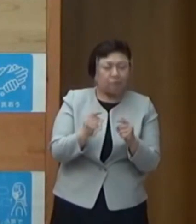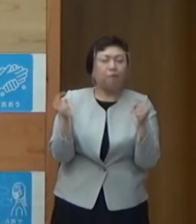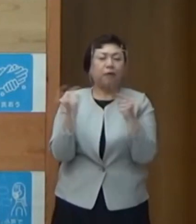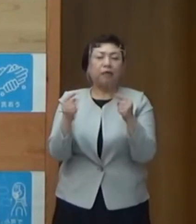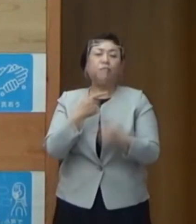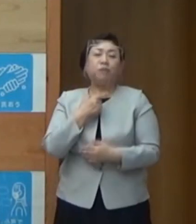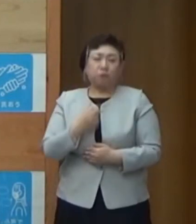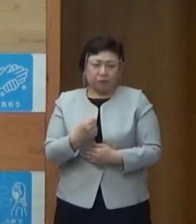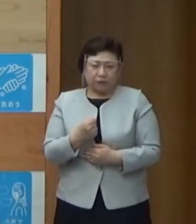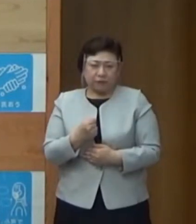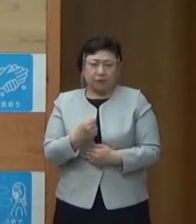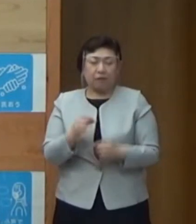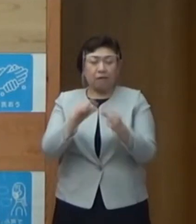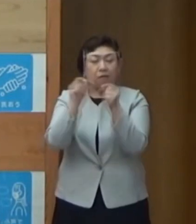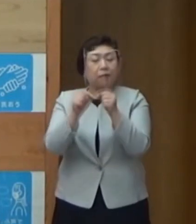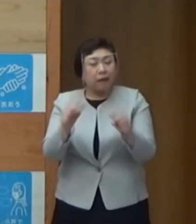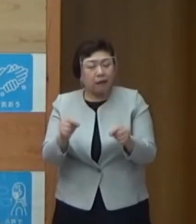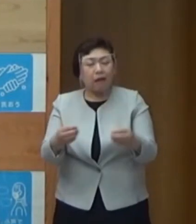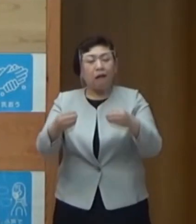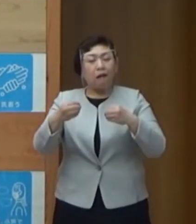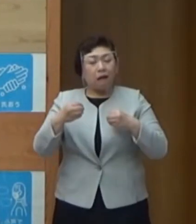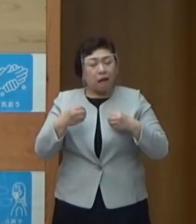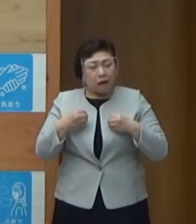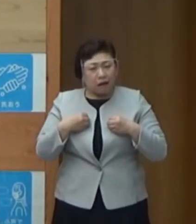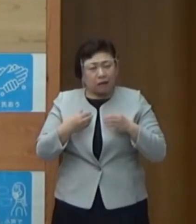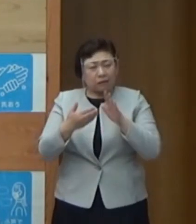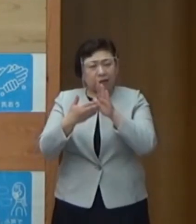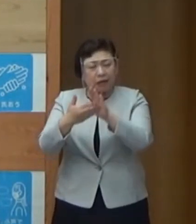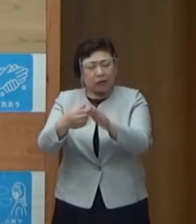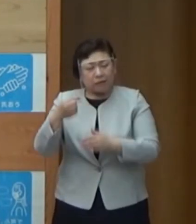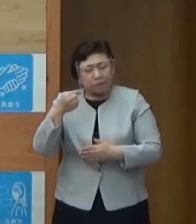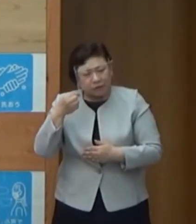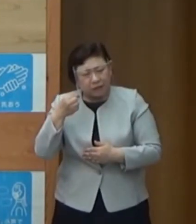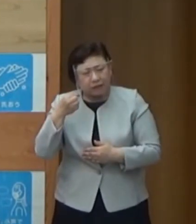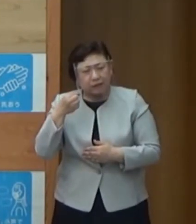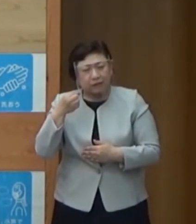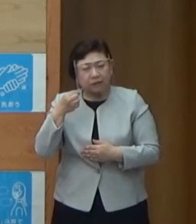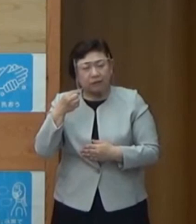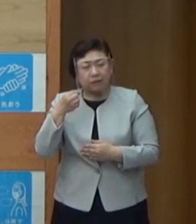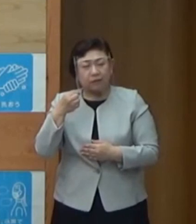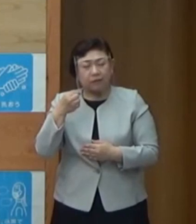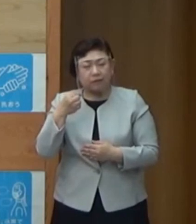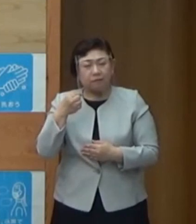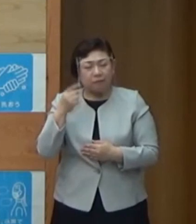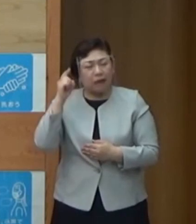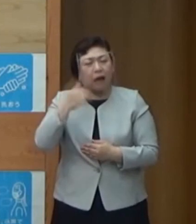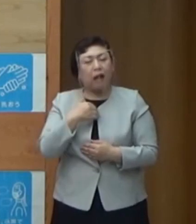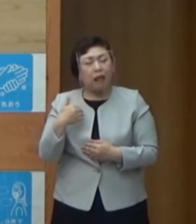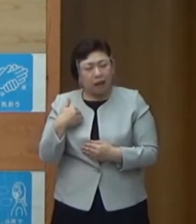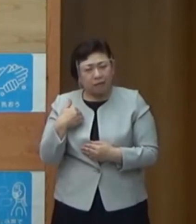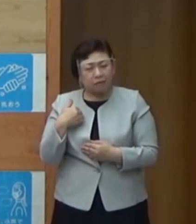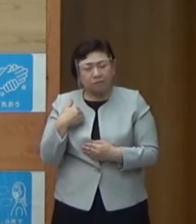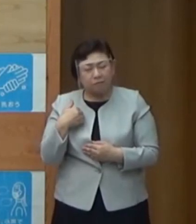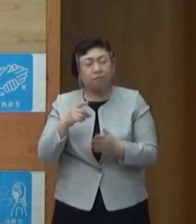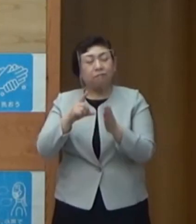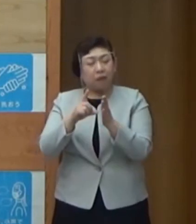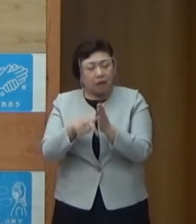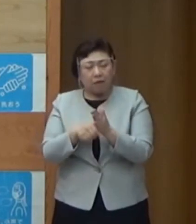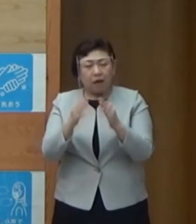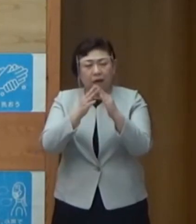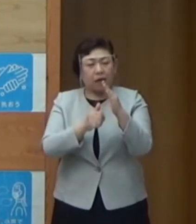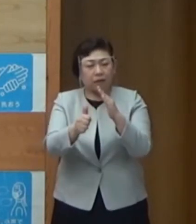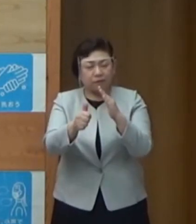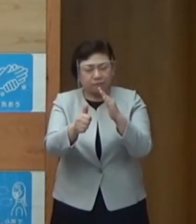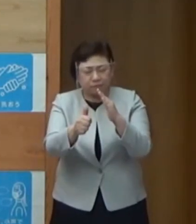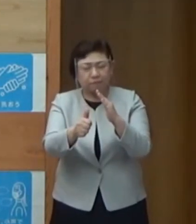。その上で感染リスクの回避が難しいと考える場合には外出を控えていただくよう